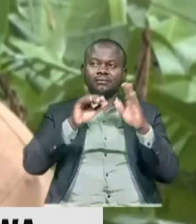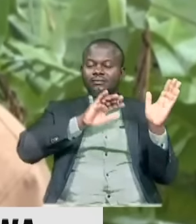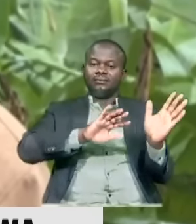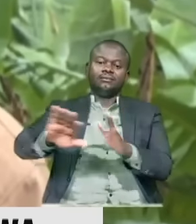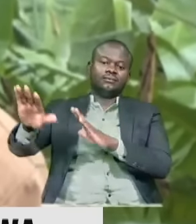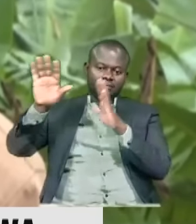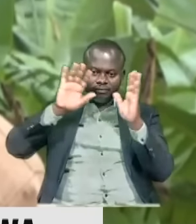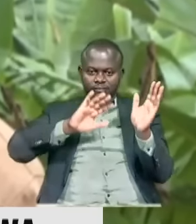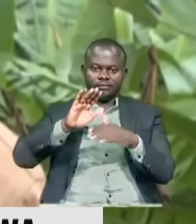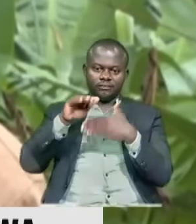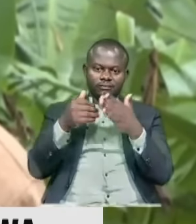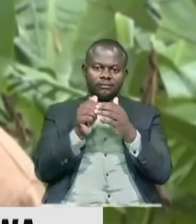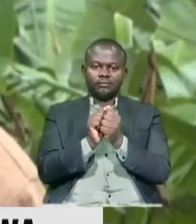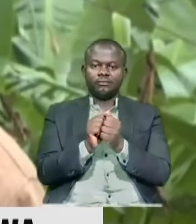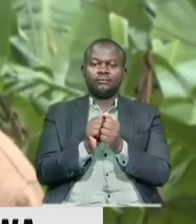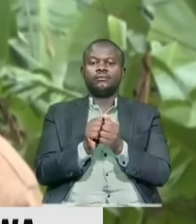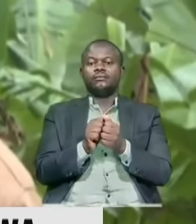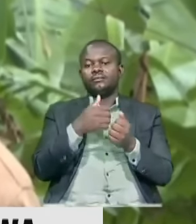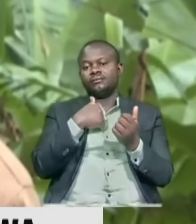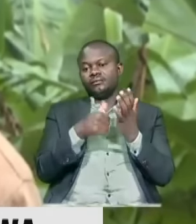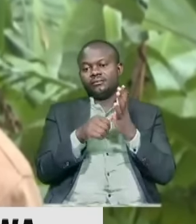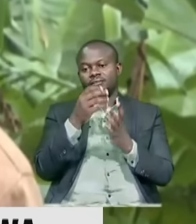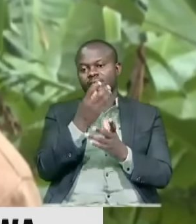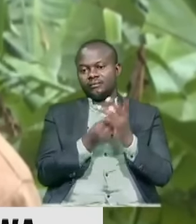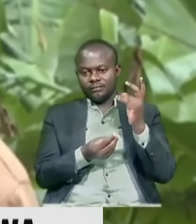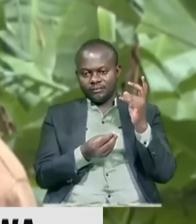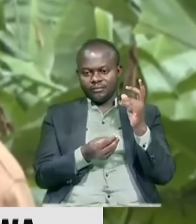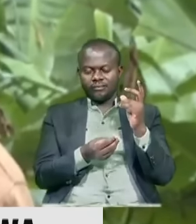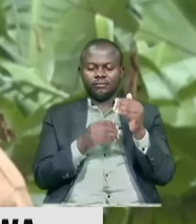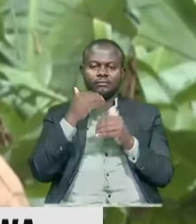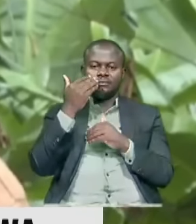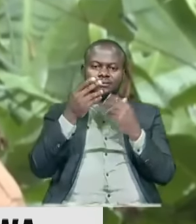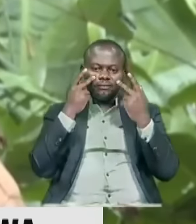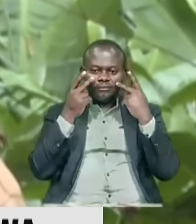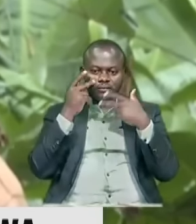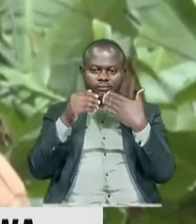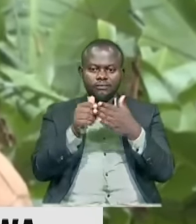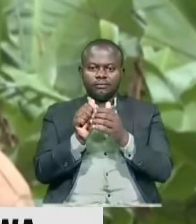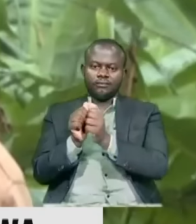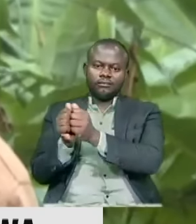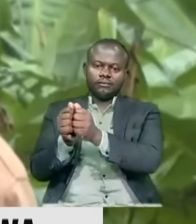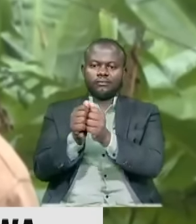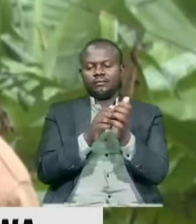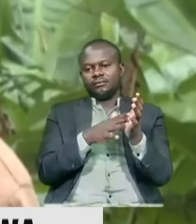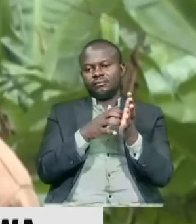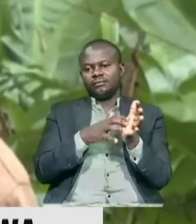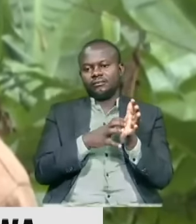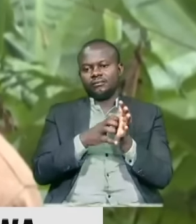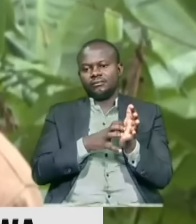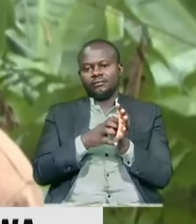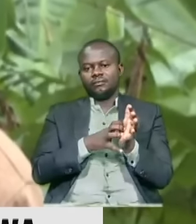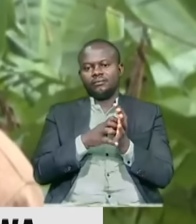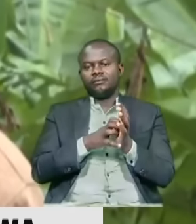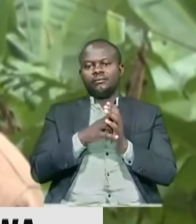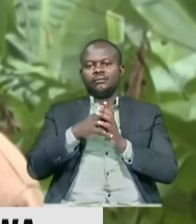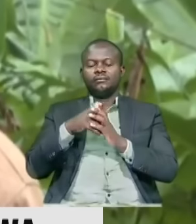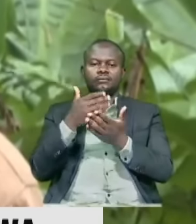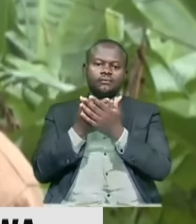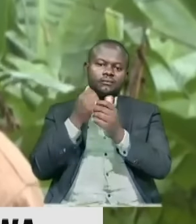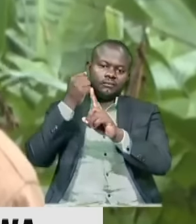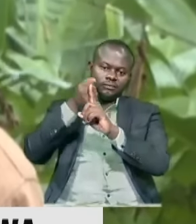biraza bikarushyira hasi, tugahura n'ibihombo, ugasanga abahinzi bacika intege. Kaba twasabaga ubuvugizi